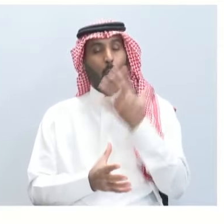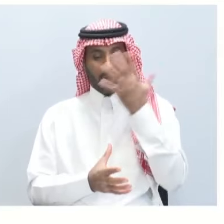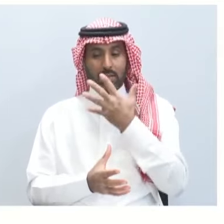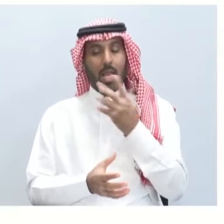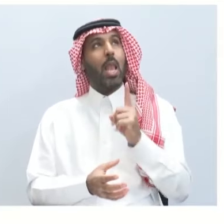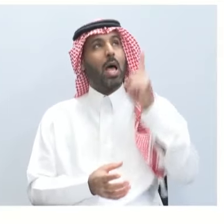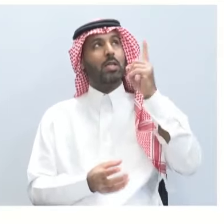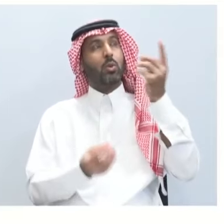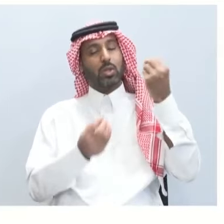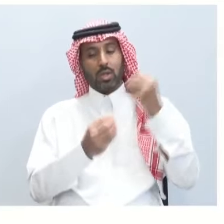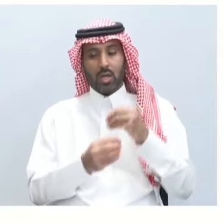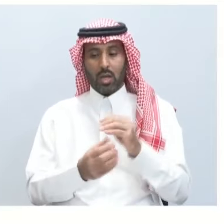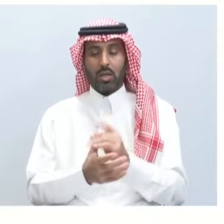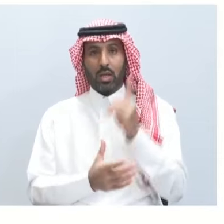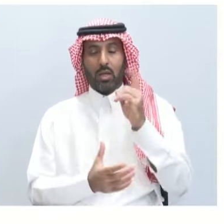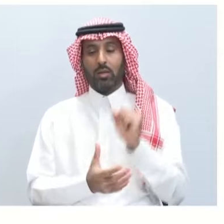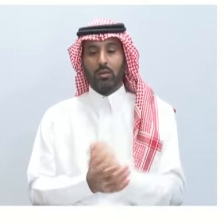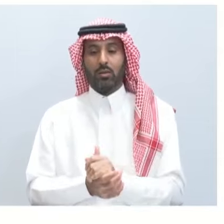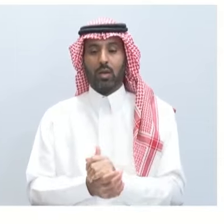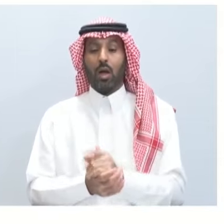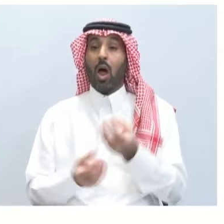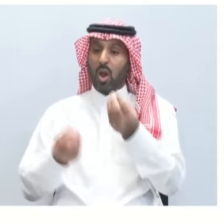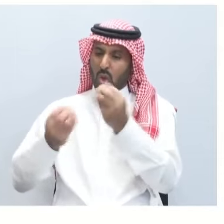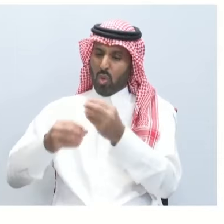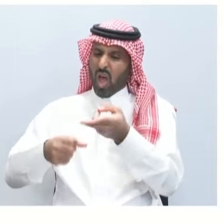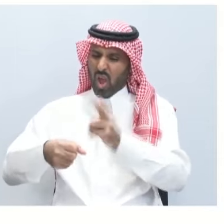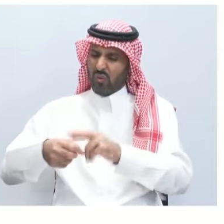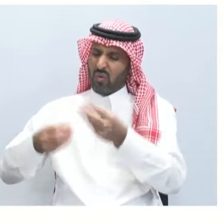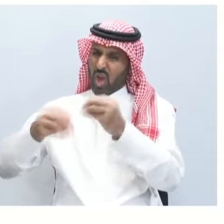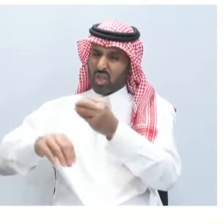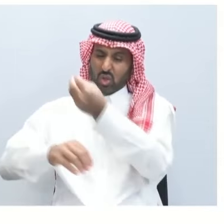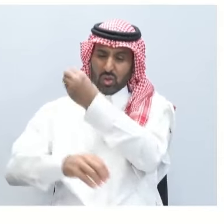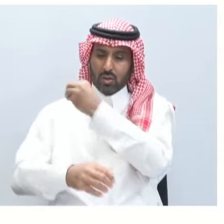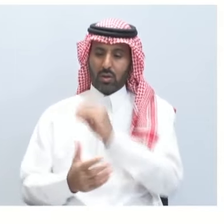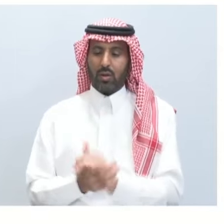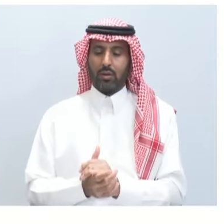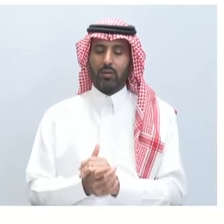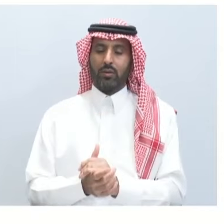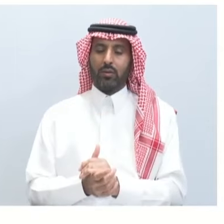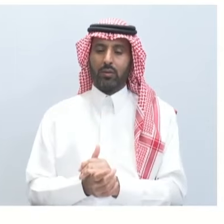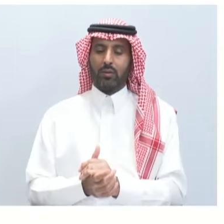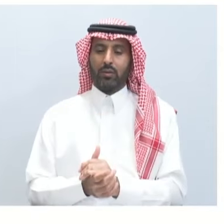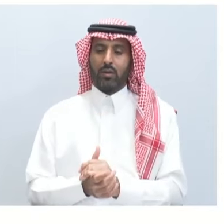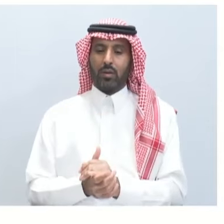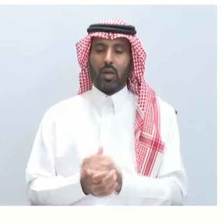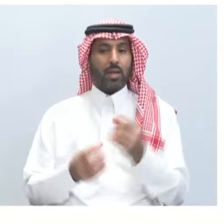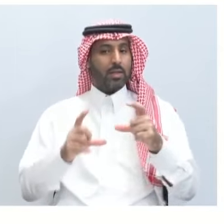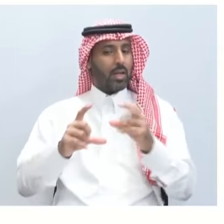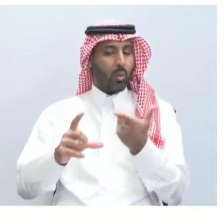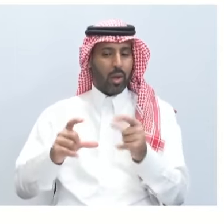الله تعالى ان الله يضاعف هذه الاجور ما